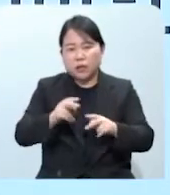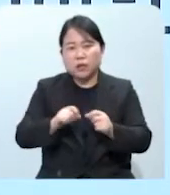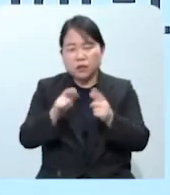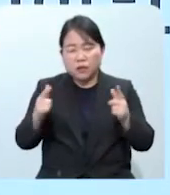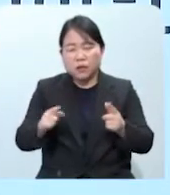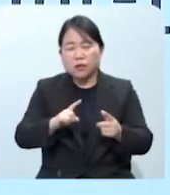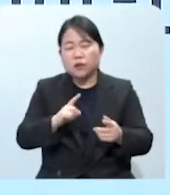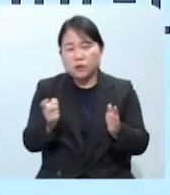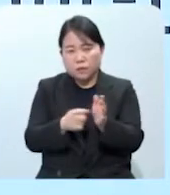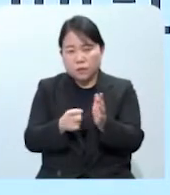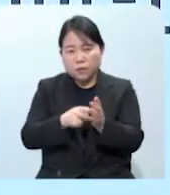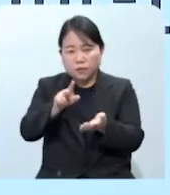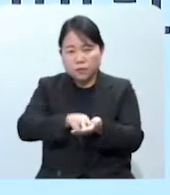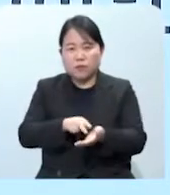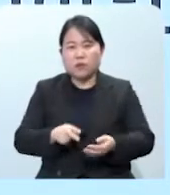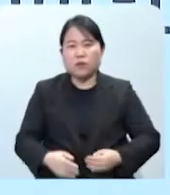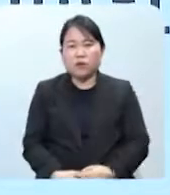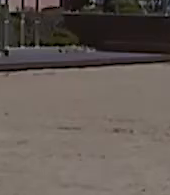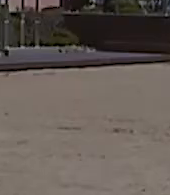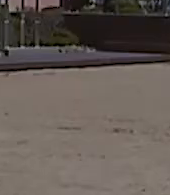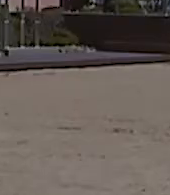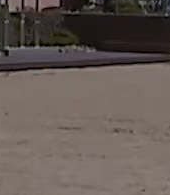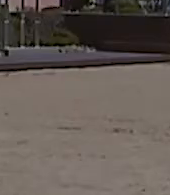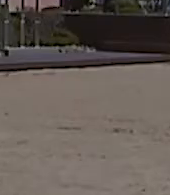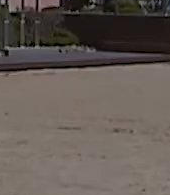뉴스 정진규 입니다